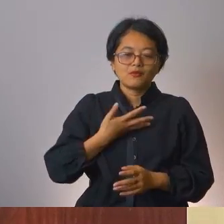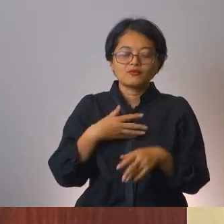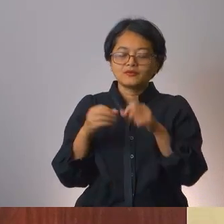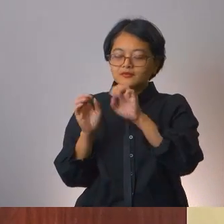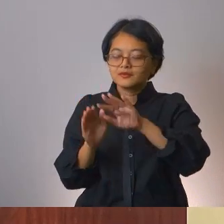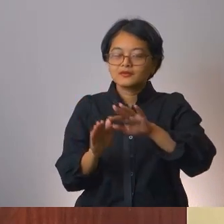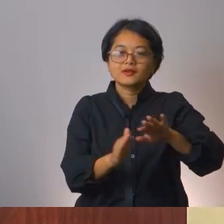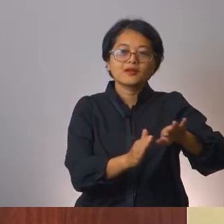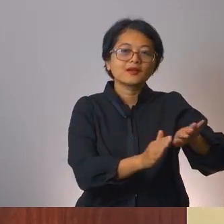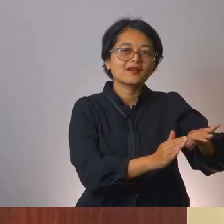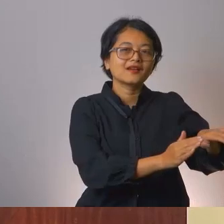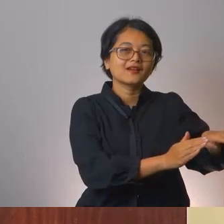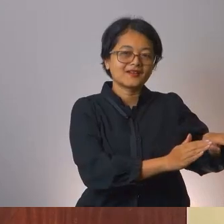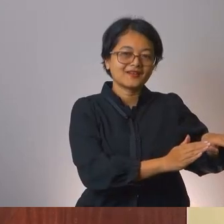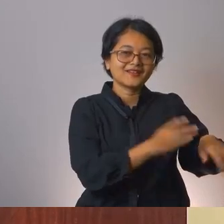Seperti yang akan ia lakukan